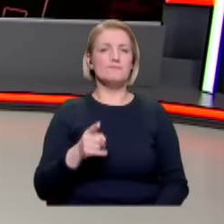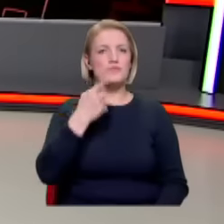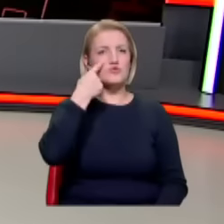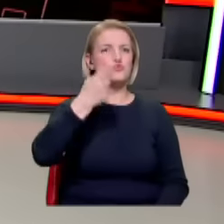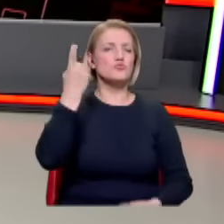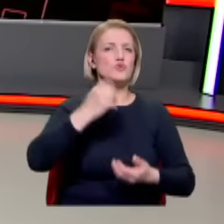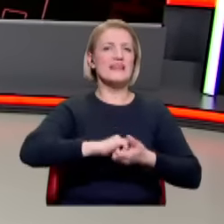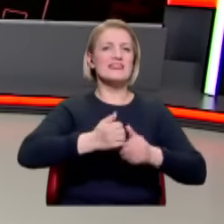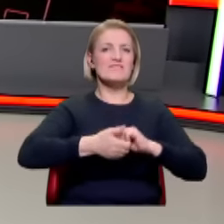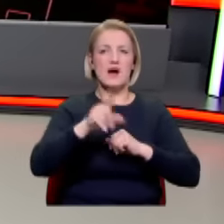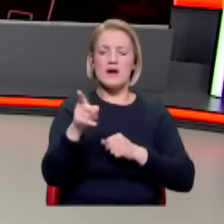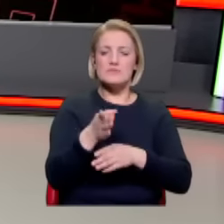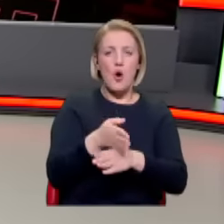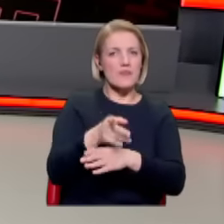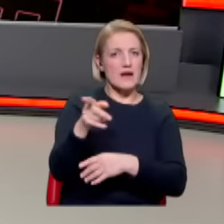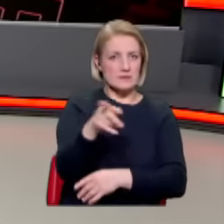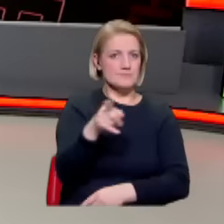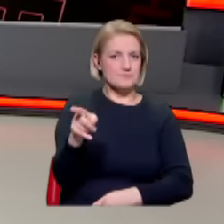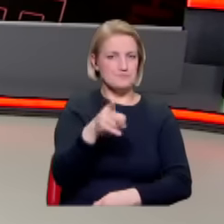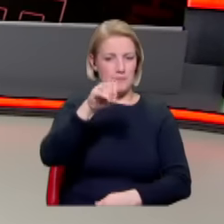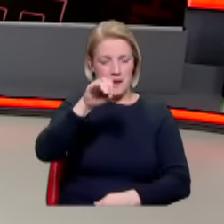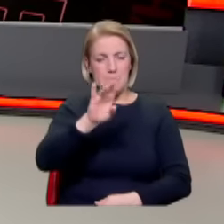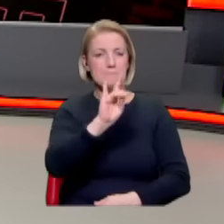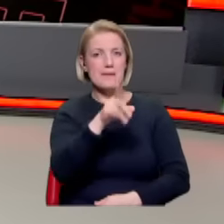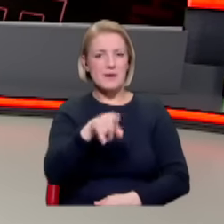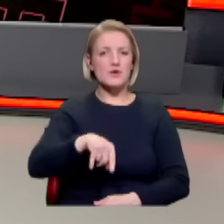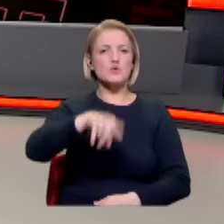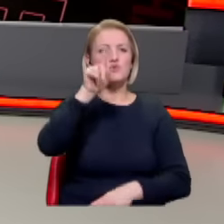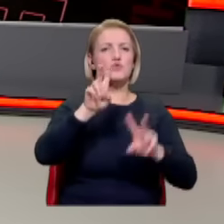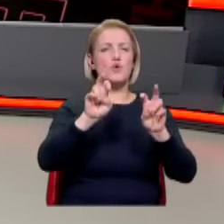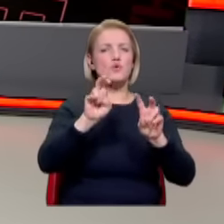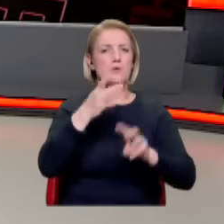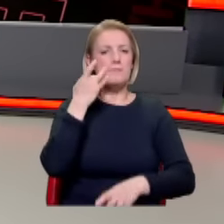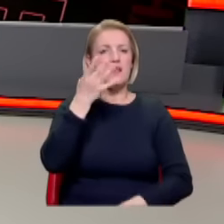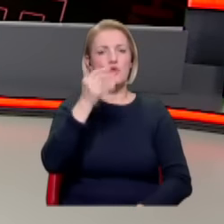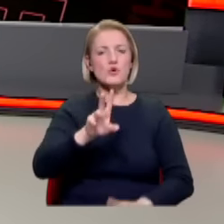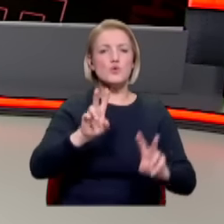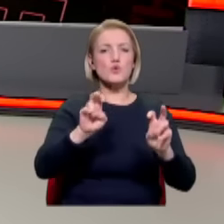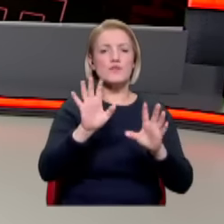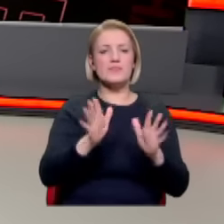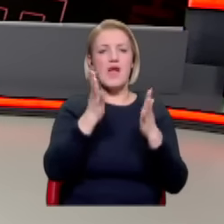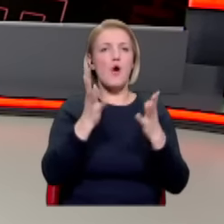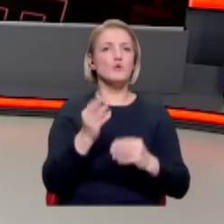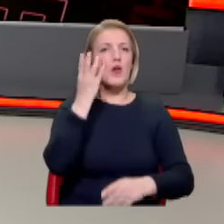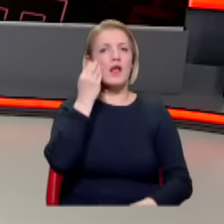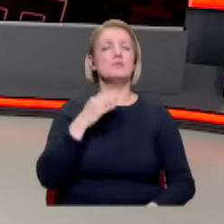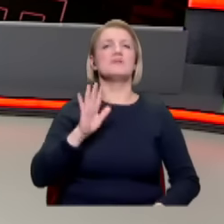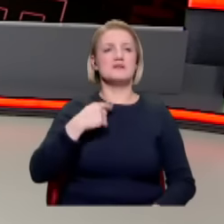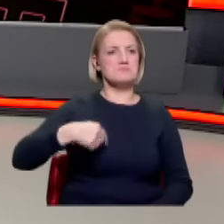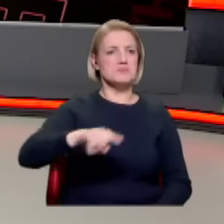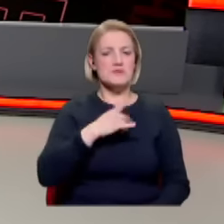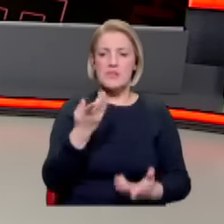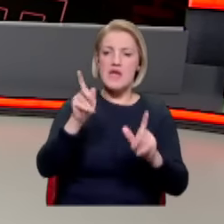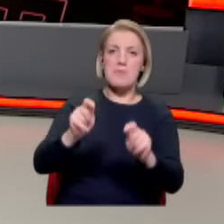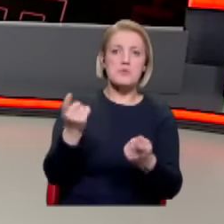Cumhur İttifakı'ndaki bu efendim gündem belirleyen ama gündemin ne olduğunu da anlamadığımız, ne